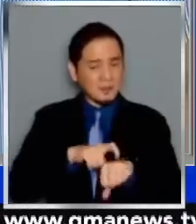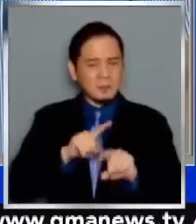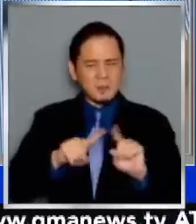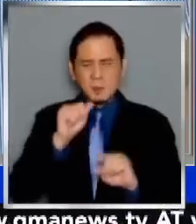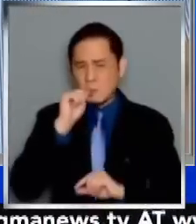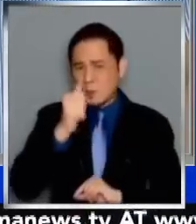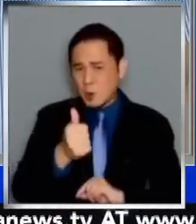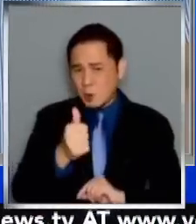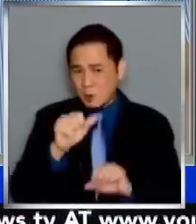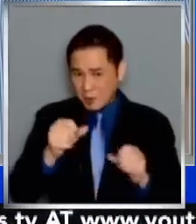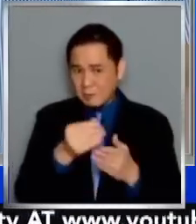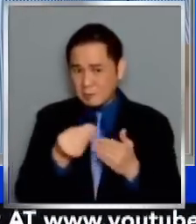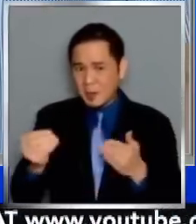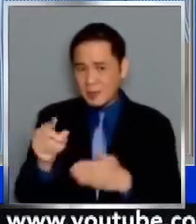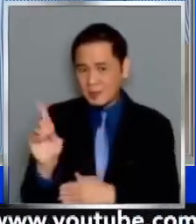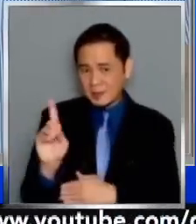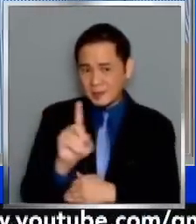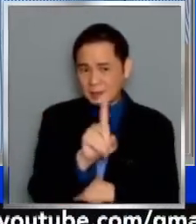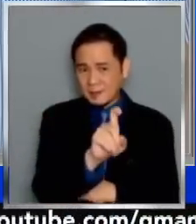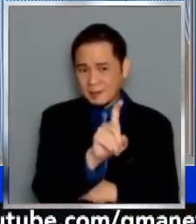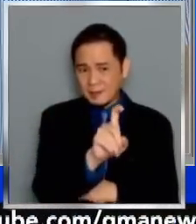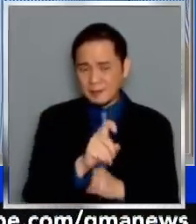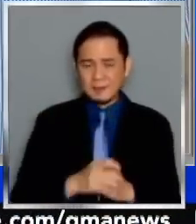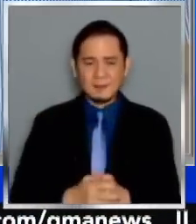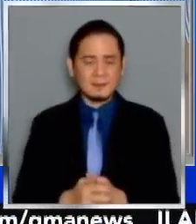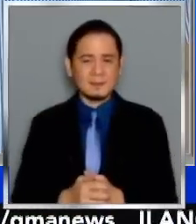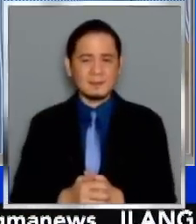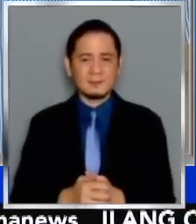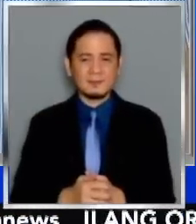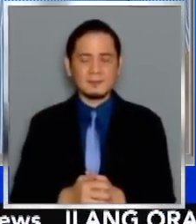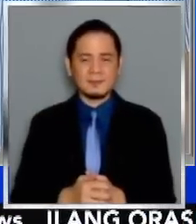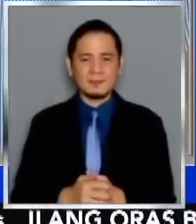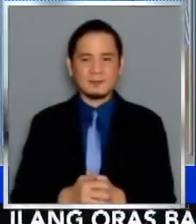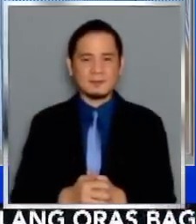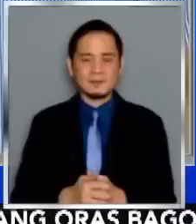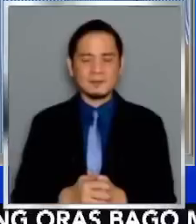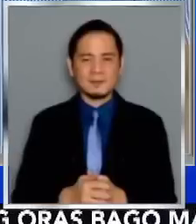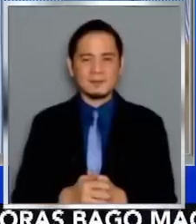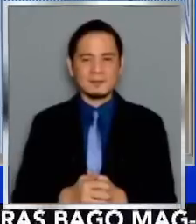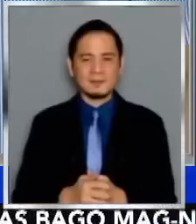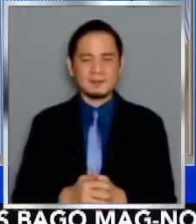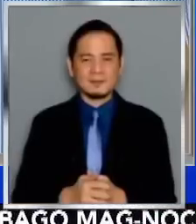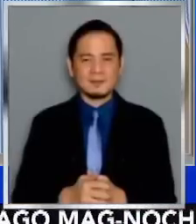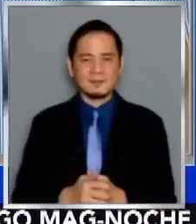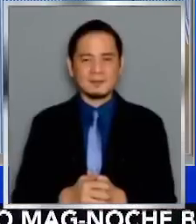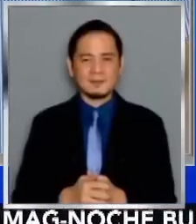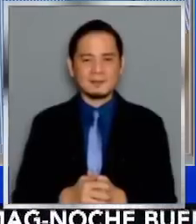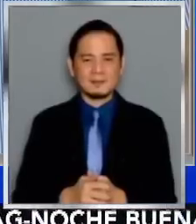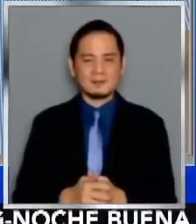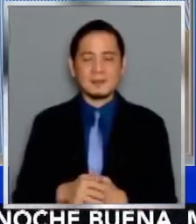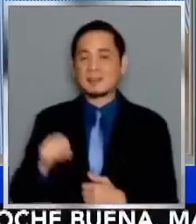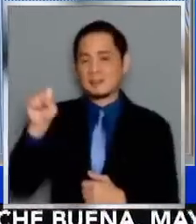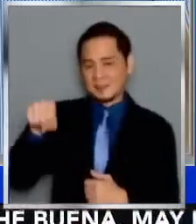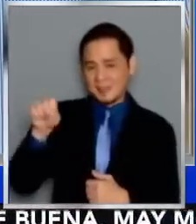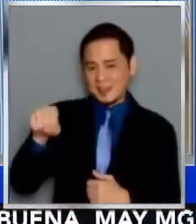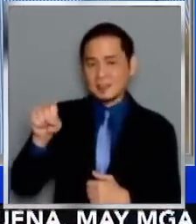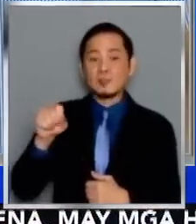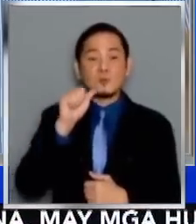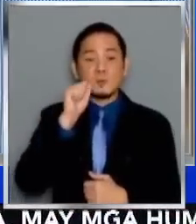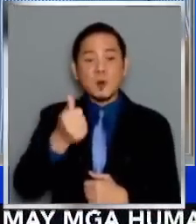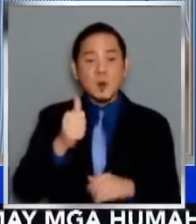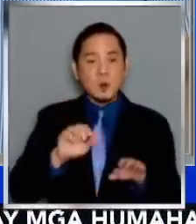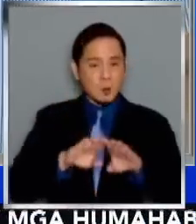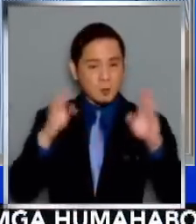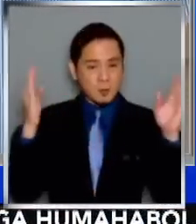mamili dyan sa Divisoria? Yes, Pia, bukas naman sila pero hindi daw